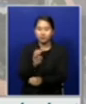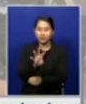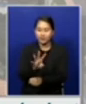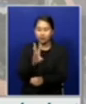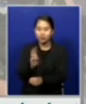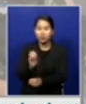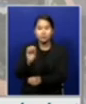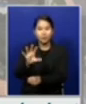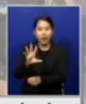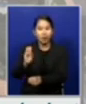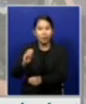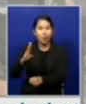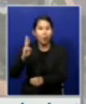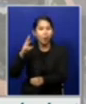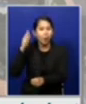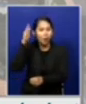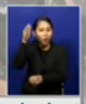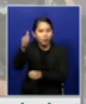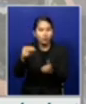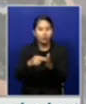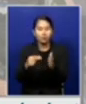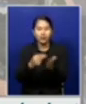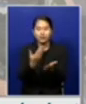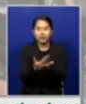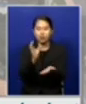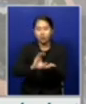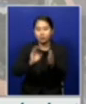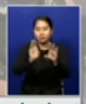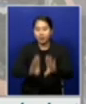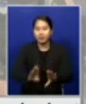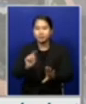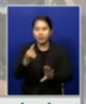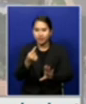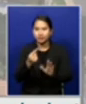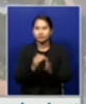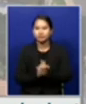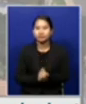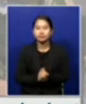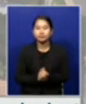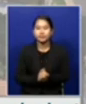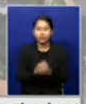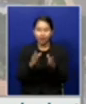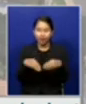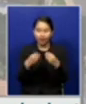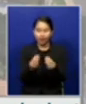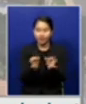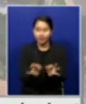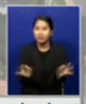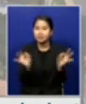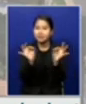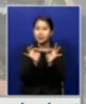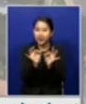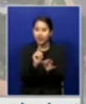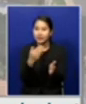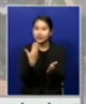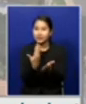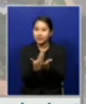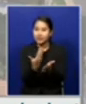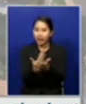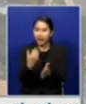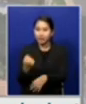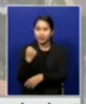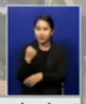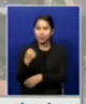ไปจะเป็น new normal ด้านงบมันที่ต้องให้ความสำคัญในความมั่นคงด้านสาธารณสุ